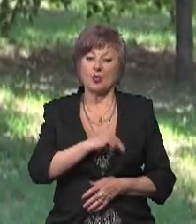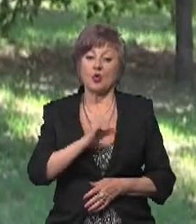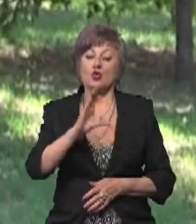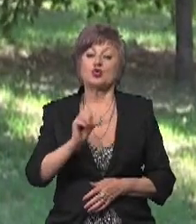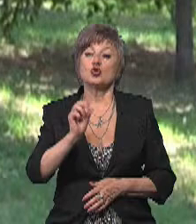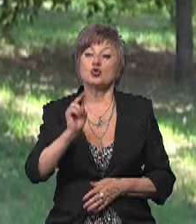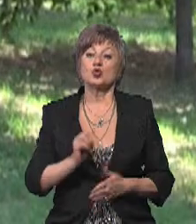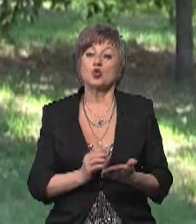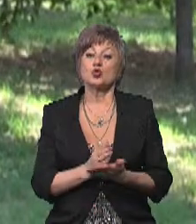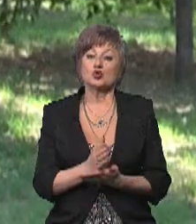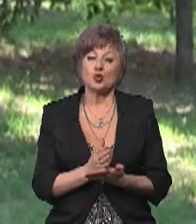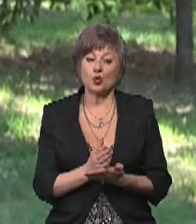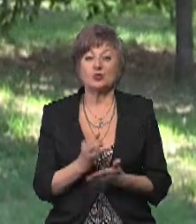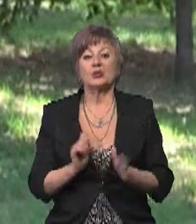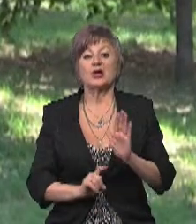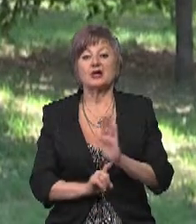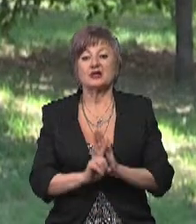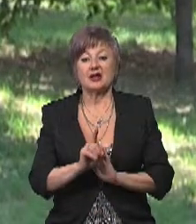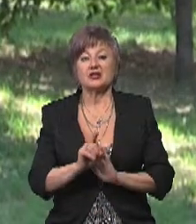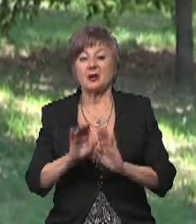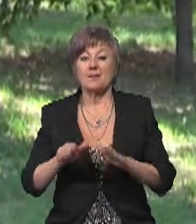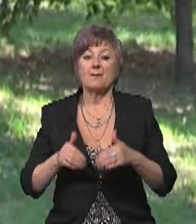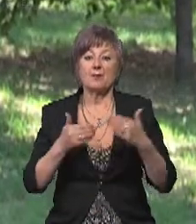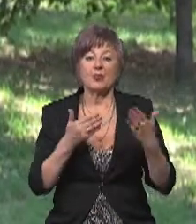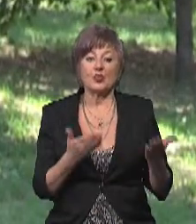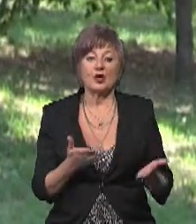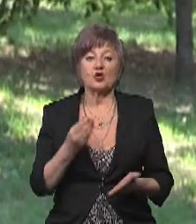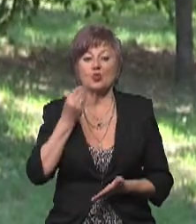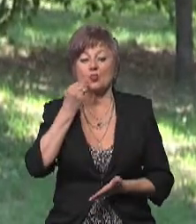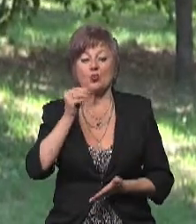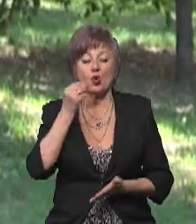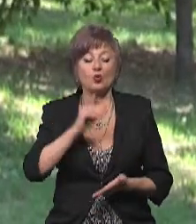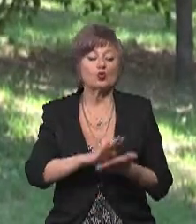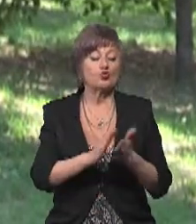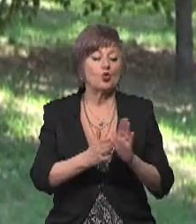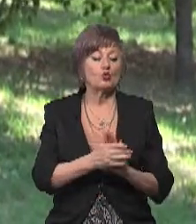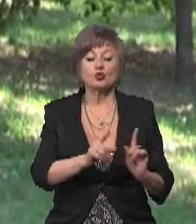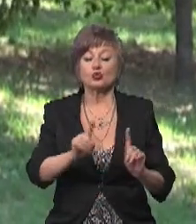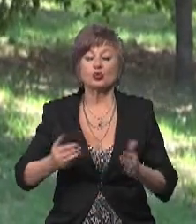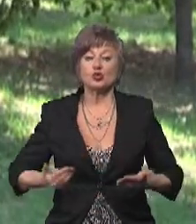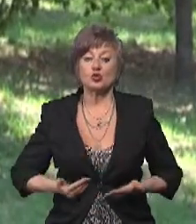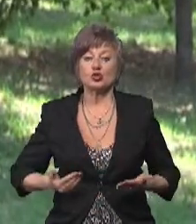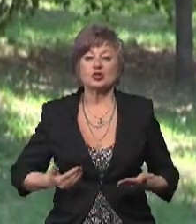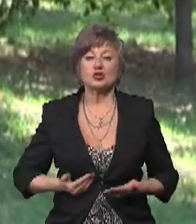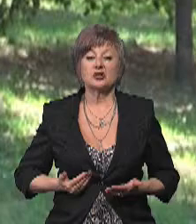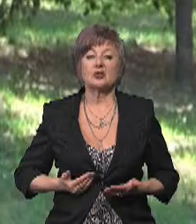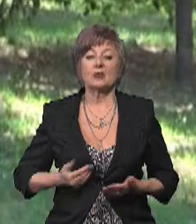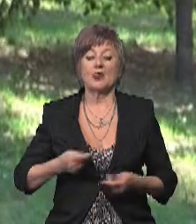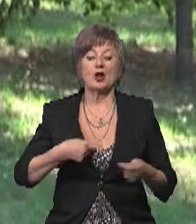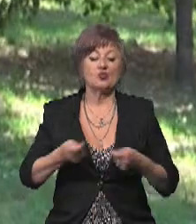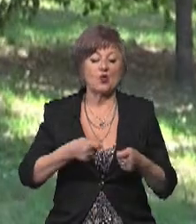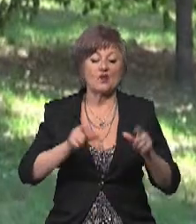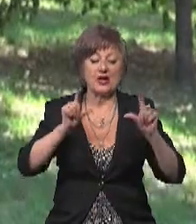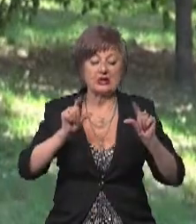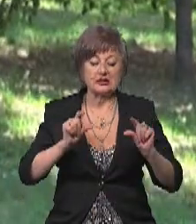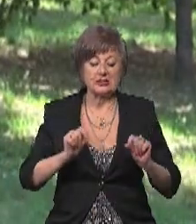соцслужб та почали їй пропонувати більш покращені умови для життя, якісь там знижки на товари. Ми